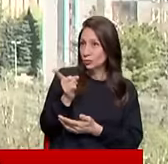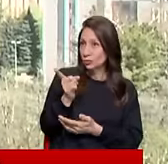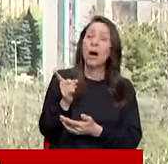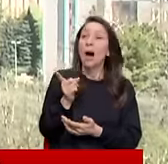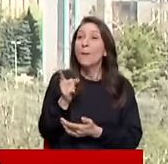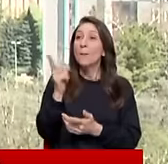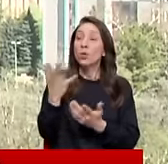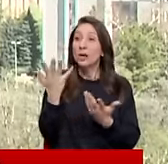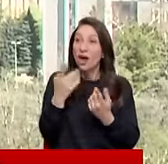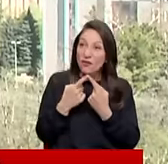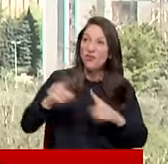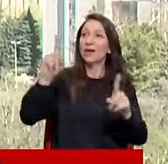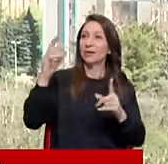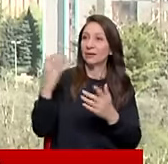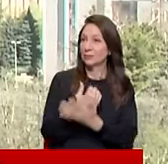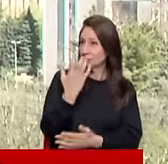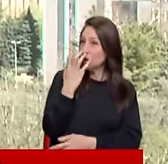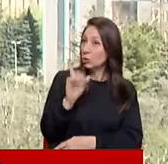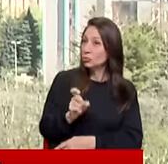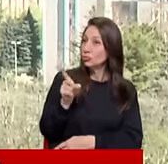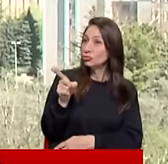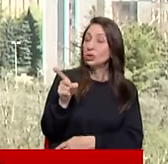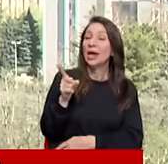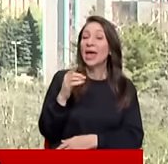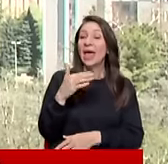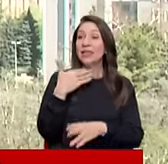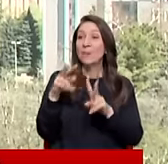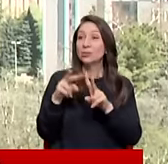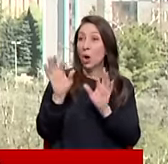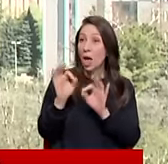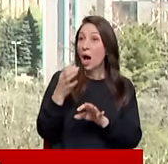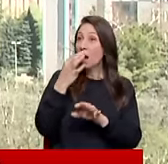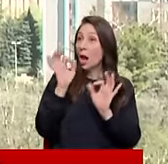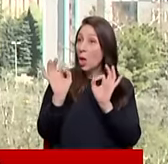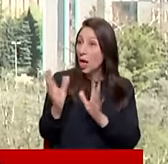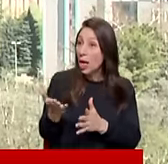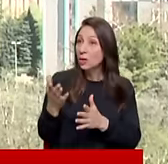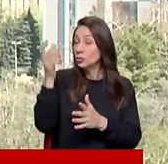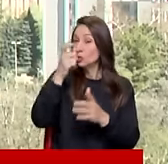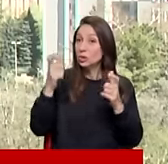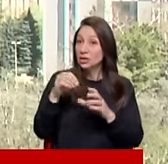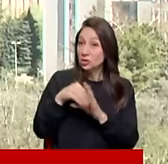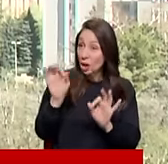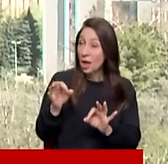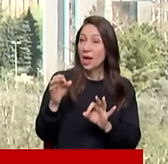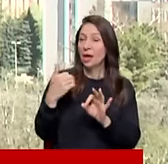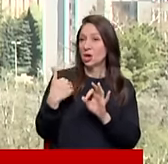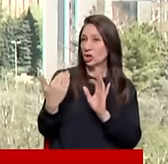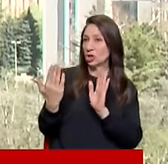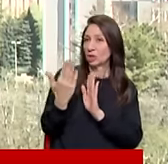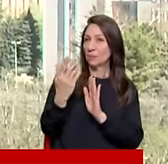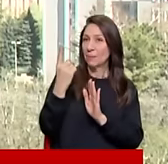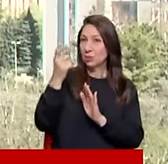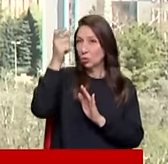Evet. Ama bu kadar farkta kazanmayı bekliyor muydunuz? Etimesgut için öyle, Ankara için öyle, Türkiye için öyle. Karşımızda